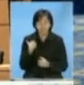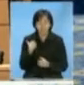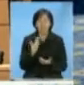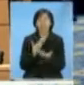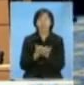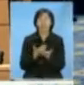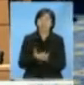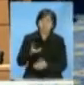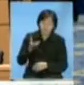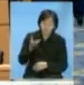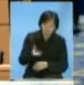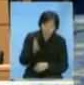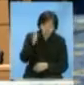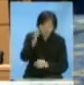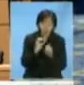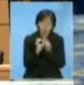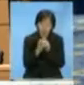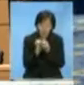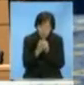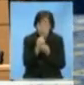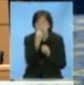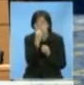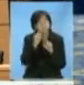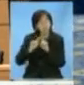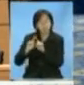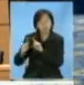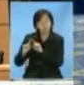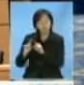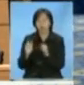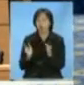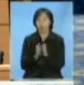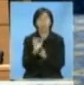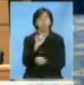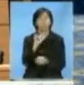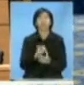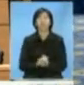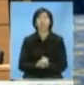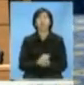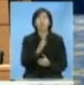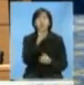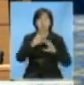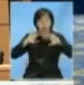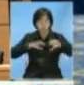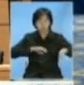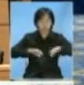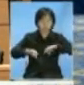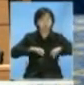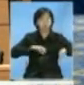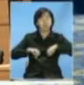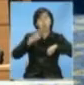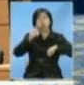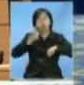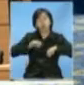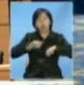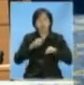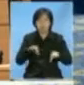กแซงในอนาคตเรื่องผลไม้ด้วยนะครับถ้ารัฐบาลยังบริหารอยู่อย่างนี้